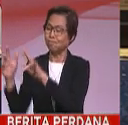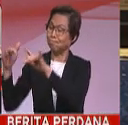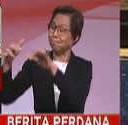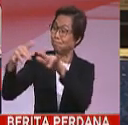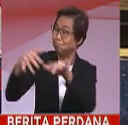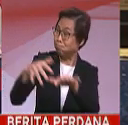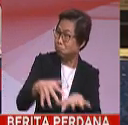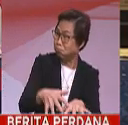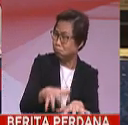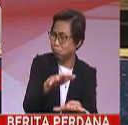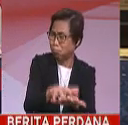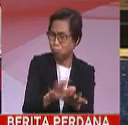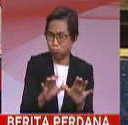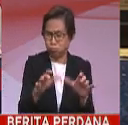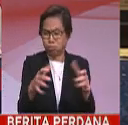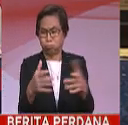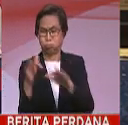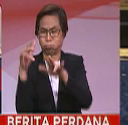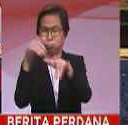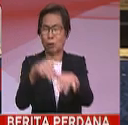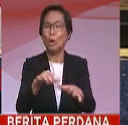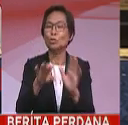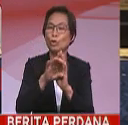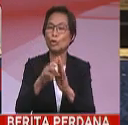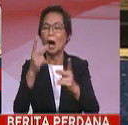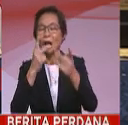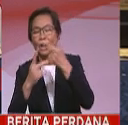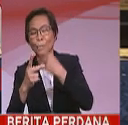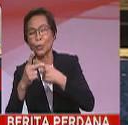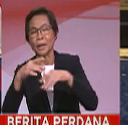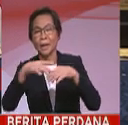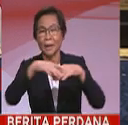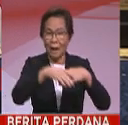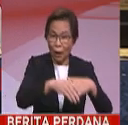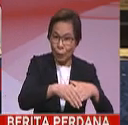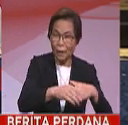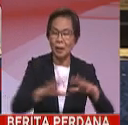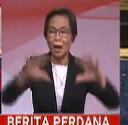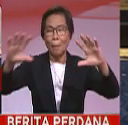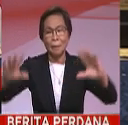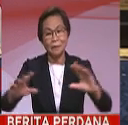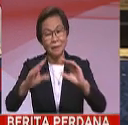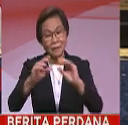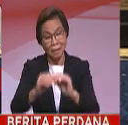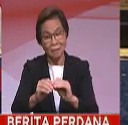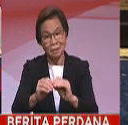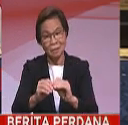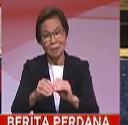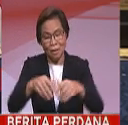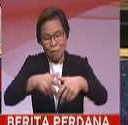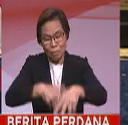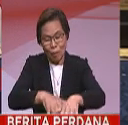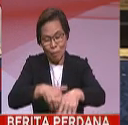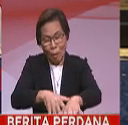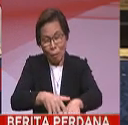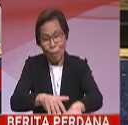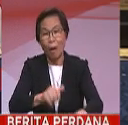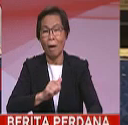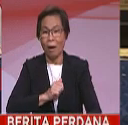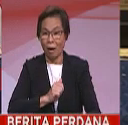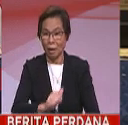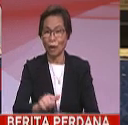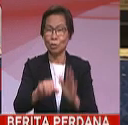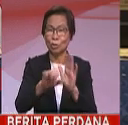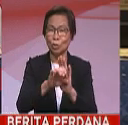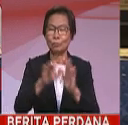perkumpulan ramai seperti kenduri kahwin, persidangan, perayaan keagamaan